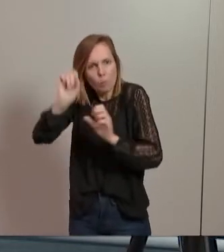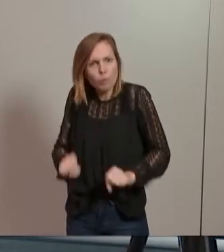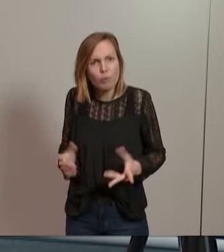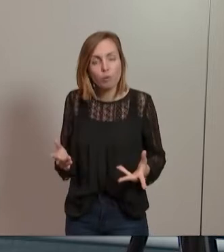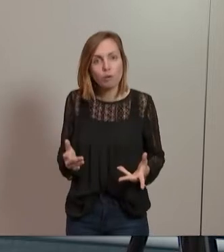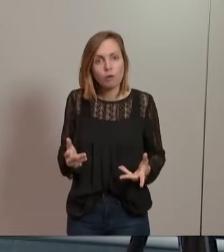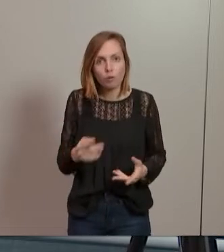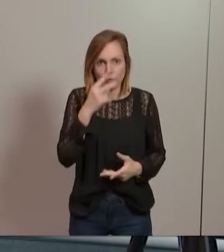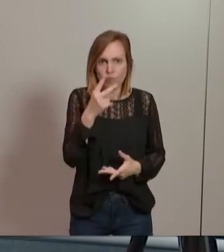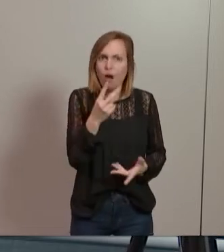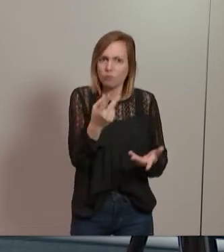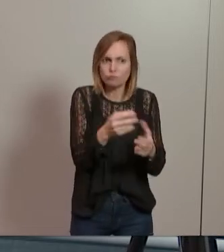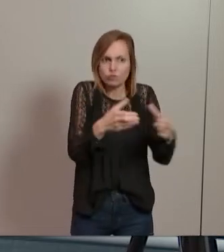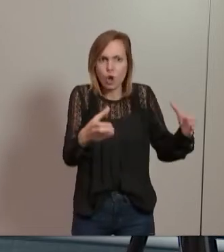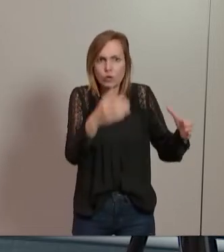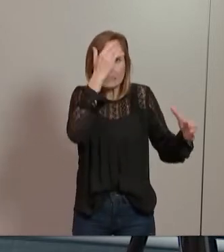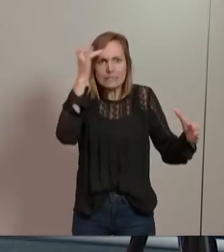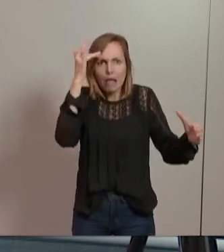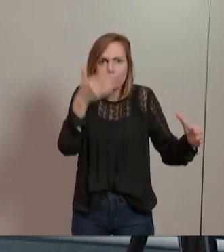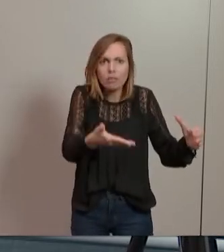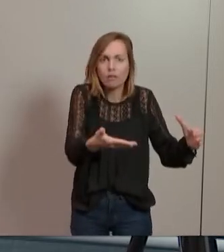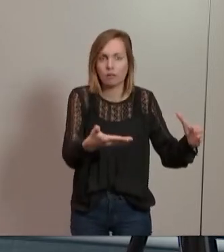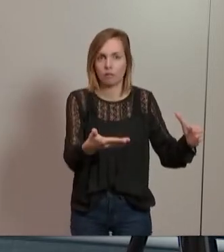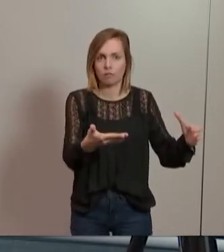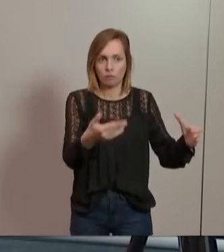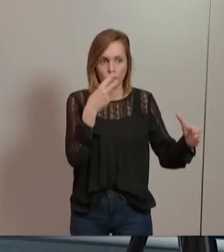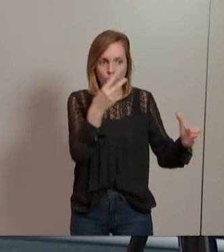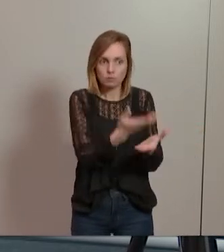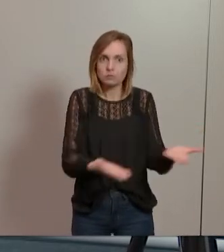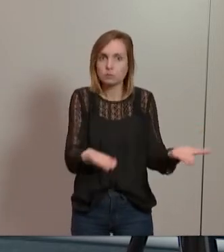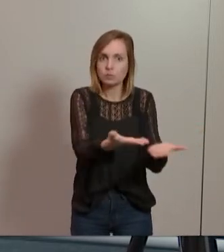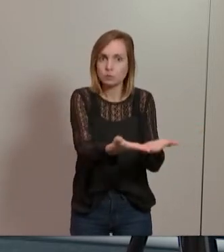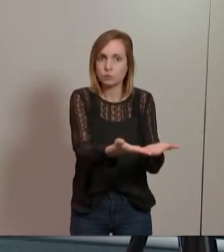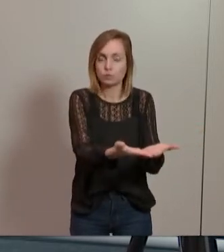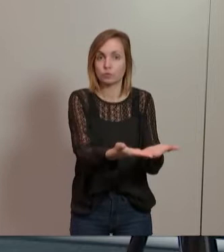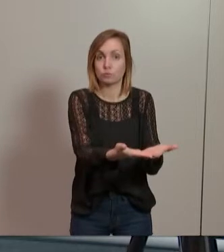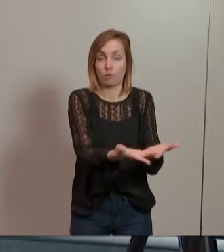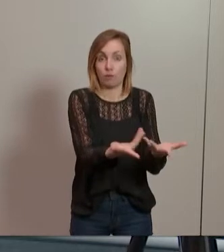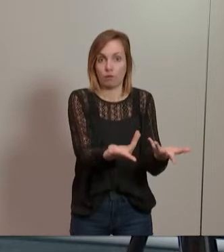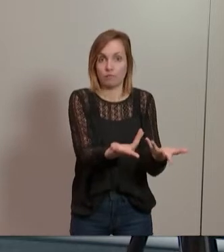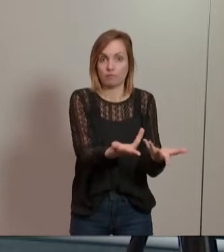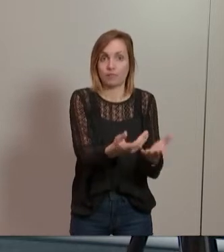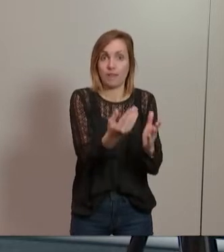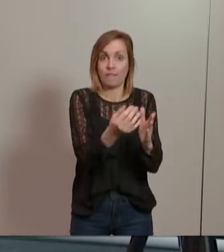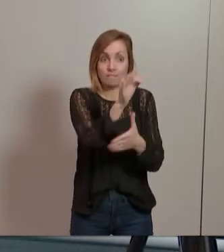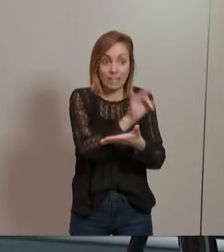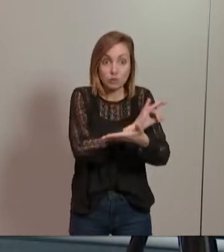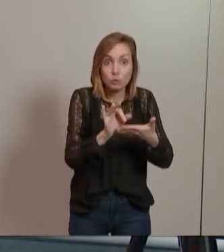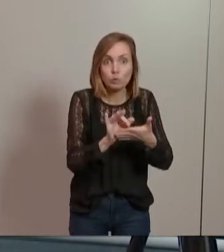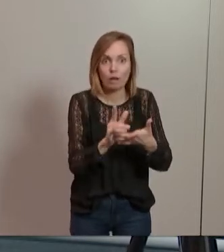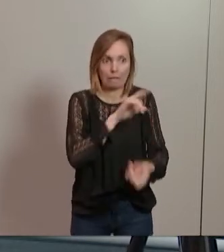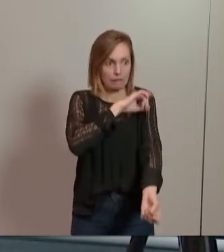fois à Grande-Synthe que le fait d'avoir fait des économies sur la facture énergétique a